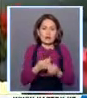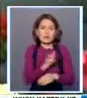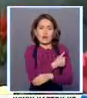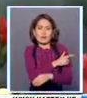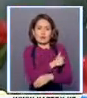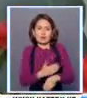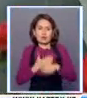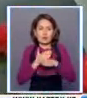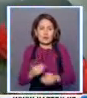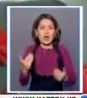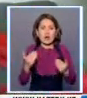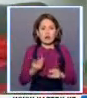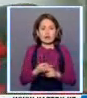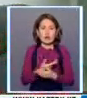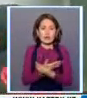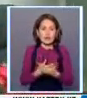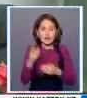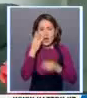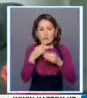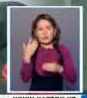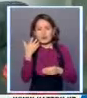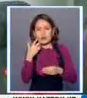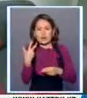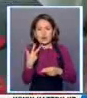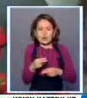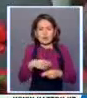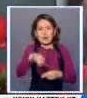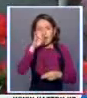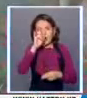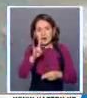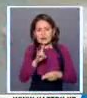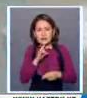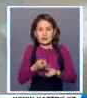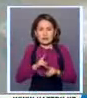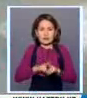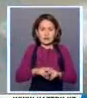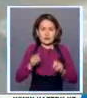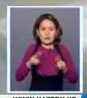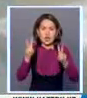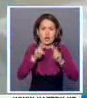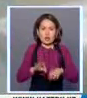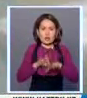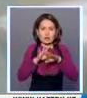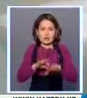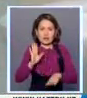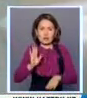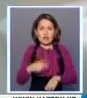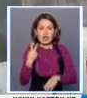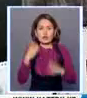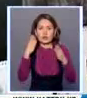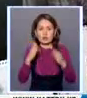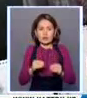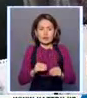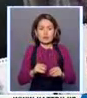аналарға медицина сүйеу. Қазір жасанды ұрықтандыру ғылымы дамып, еліміздегі екі бірдей мемлекеттік орталық арнайы зерттеу жұмыстарымен айналысып